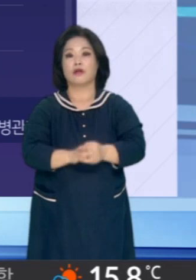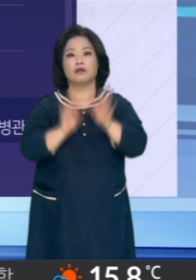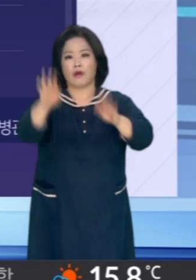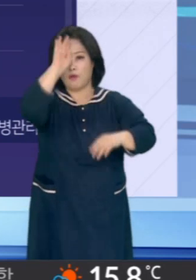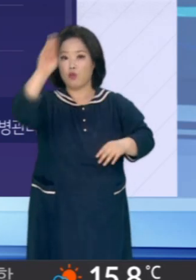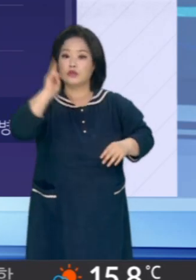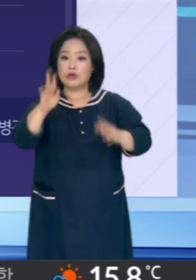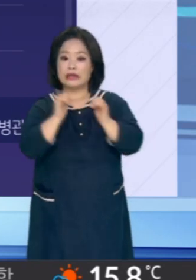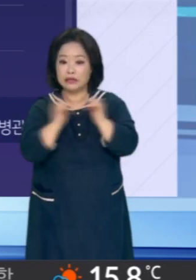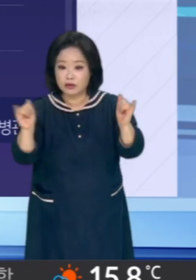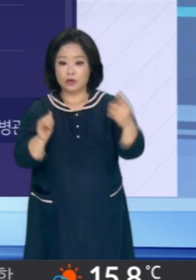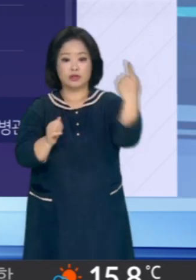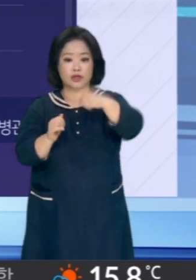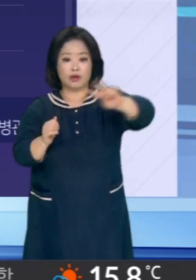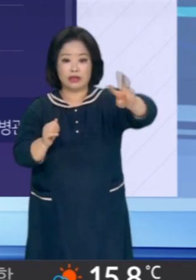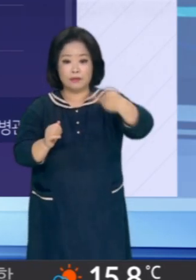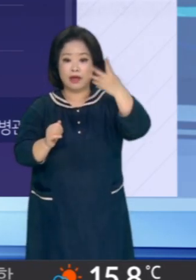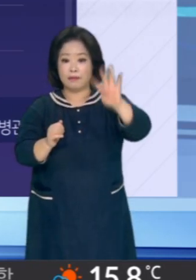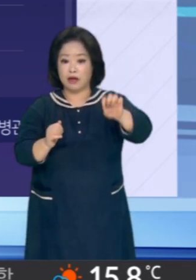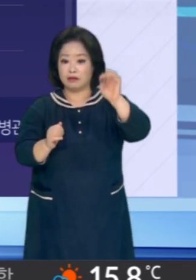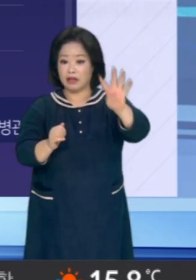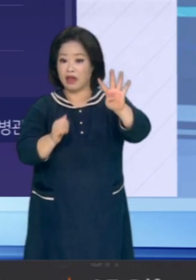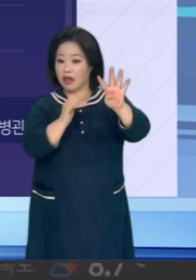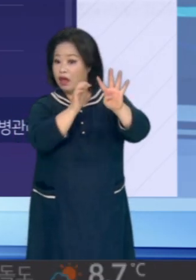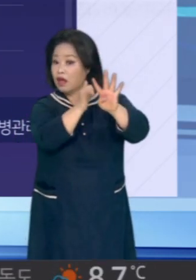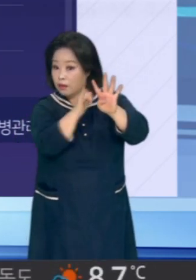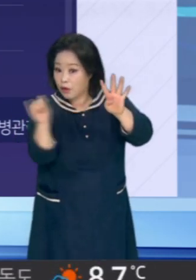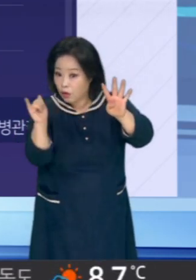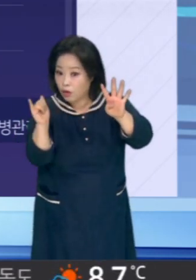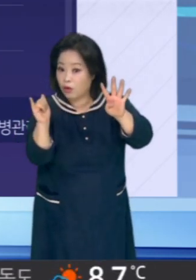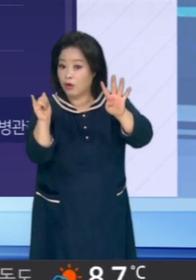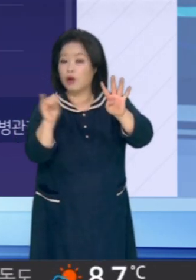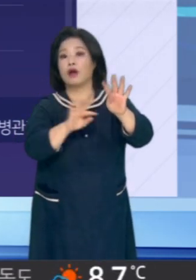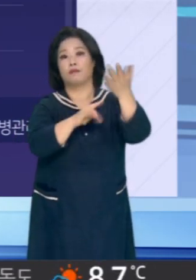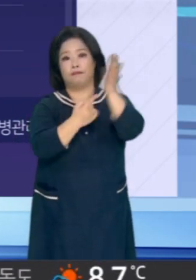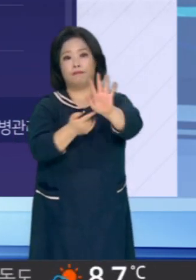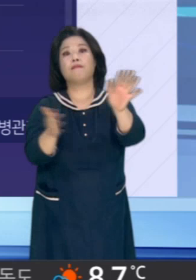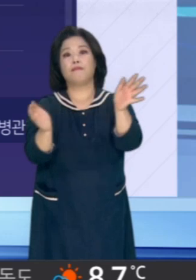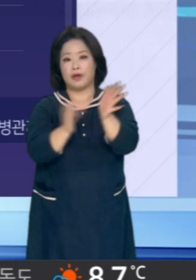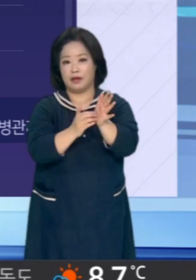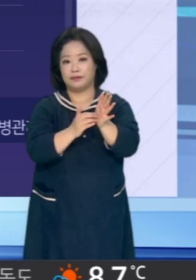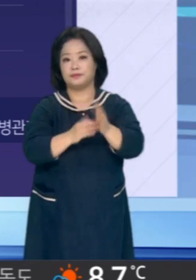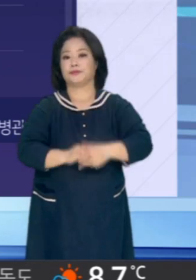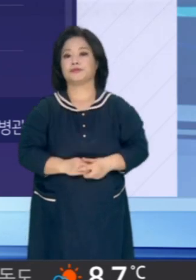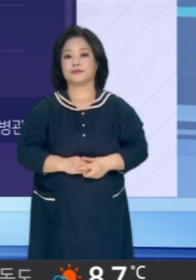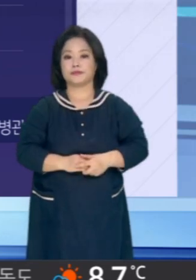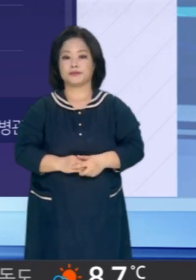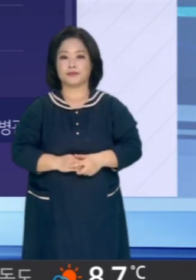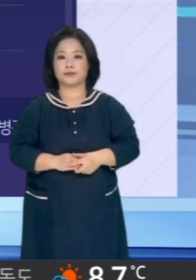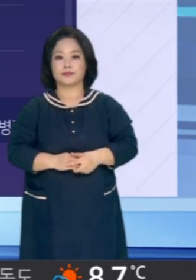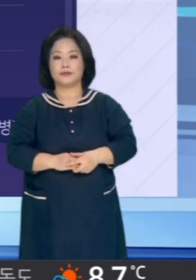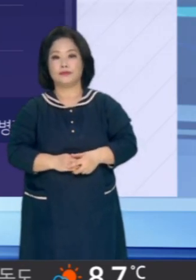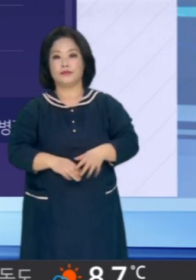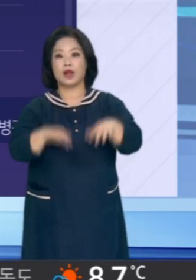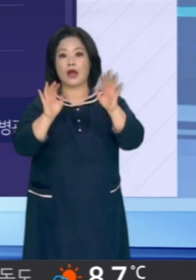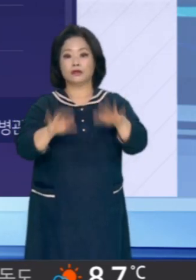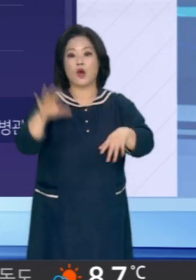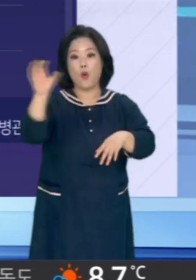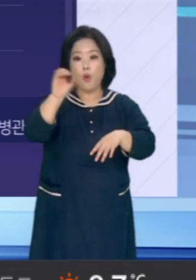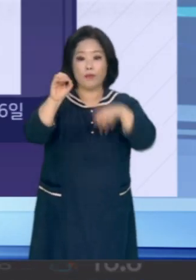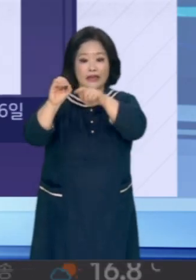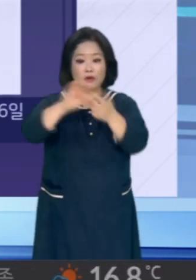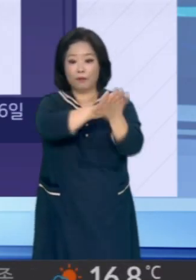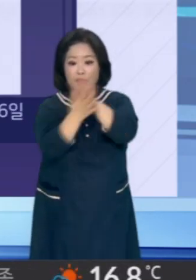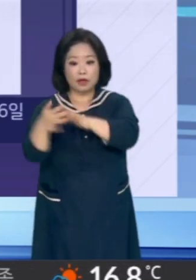위중증 환자 수도 1,244명으로 지난 8일 1,000명대로 올라선 이후 9일 연속 네 자릿수를 이어갔습니다.